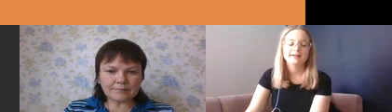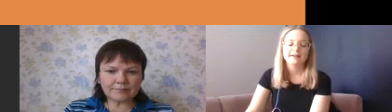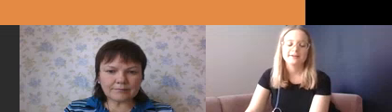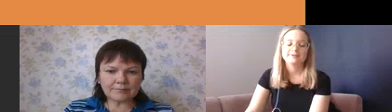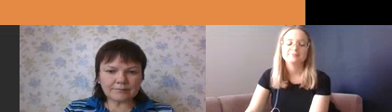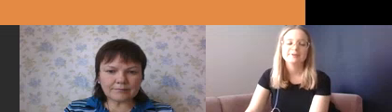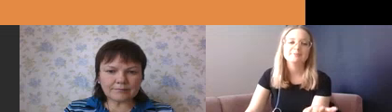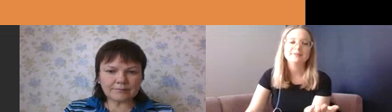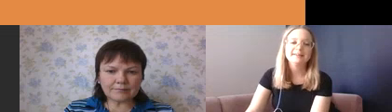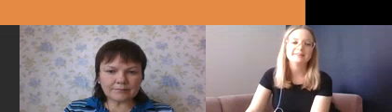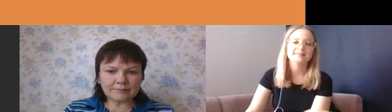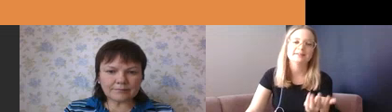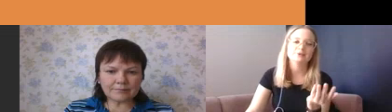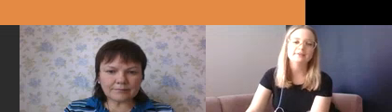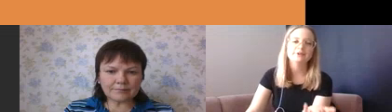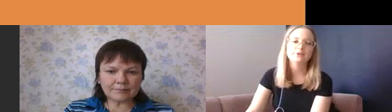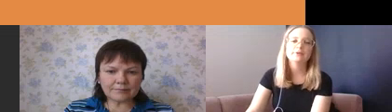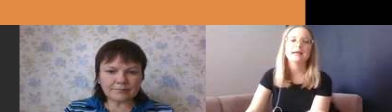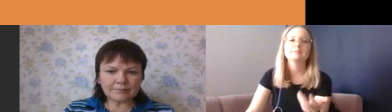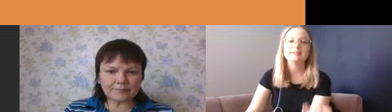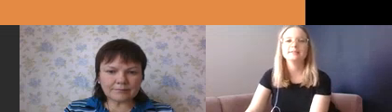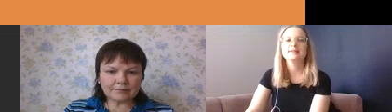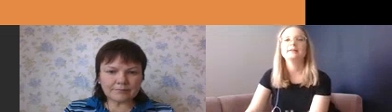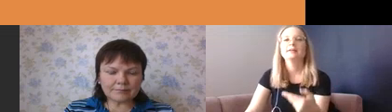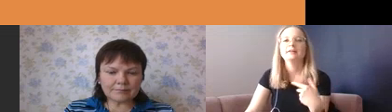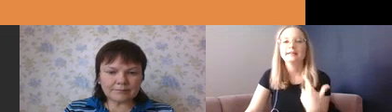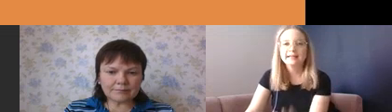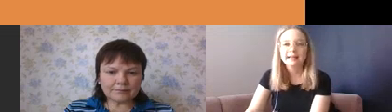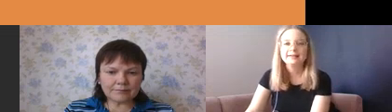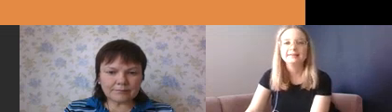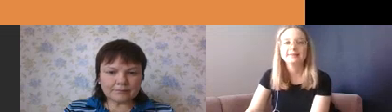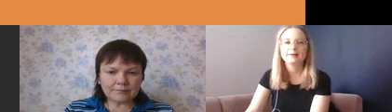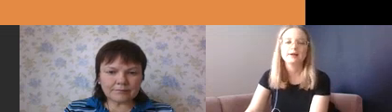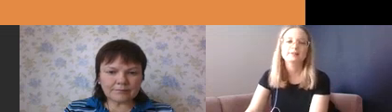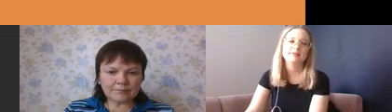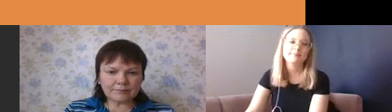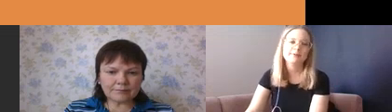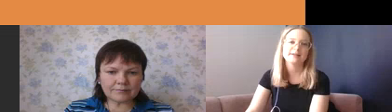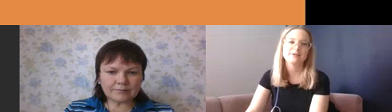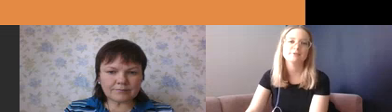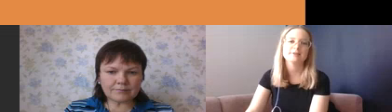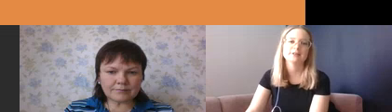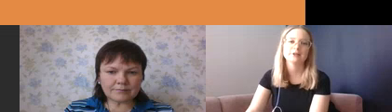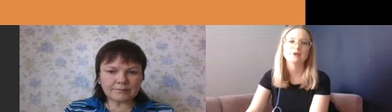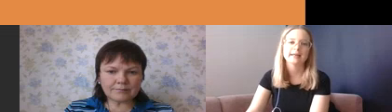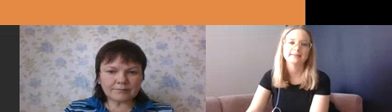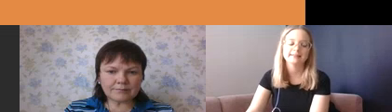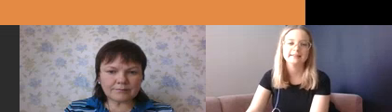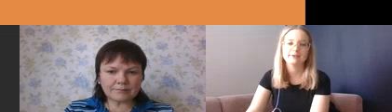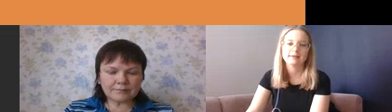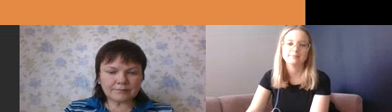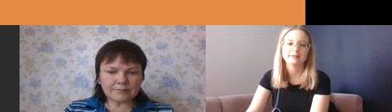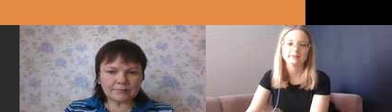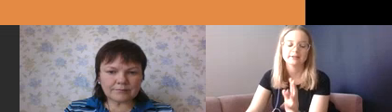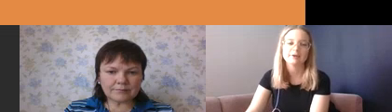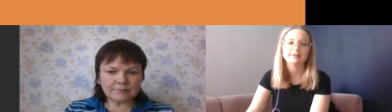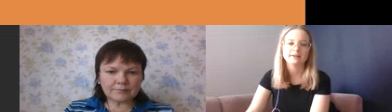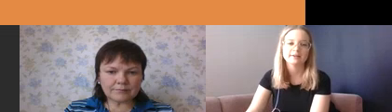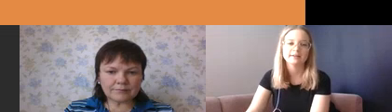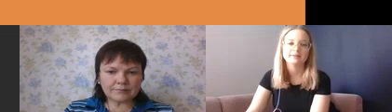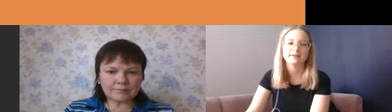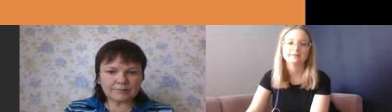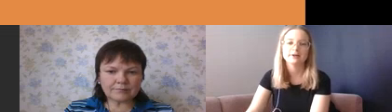nii-öelda minna siis selle suveks tööle messi lehele ja seal ka selle webinari juures on see tööleht linkin olemas,